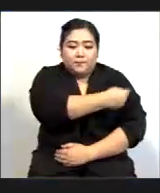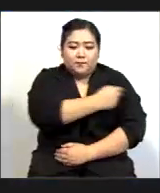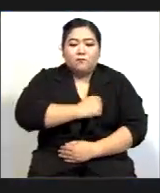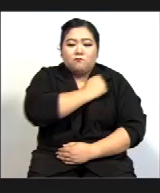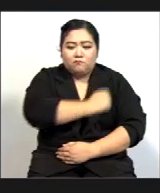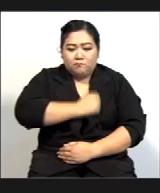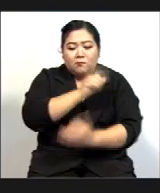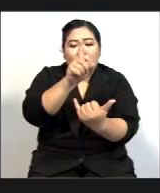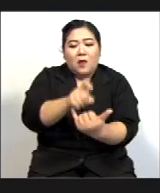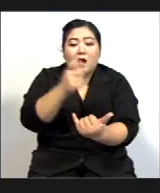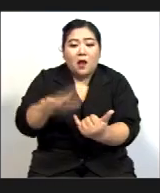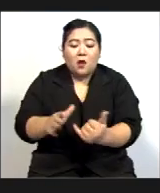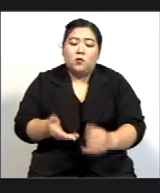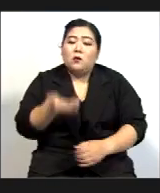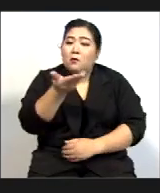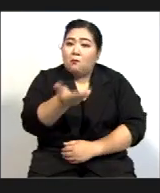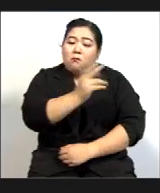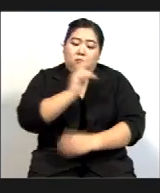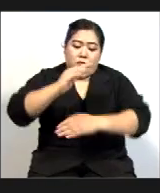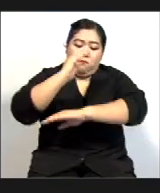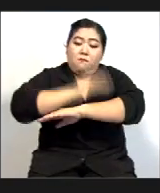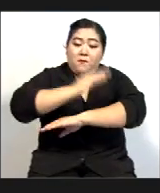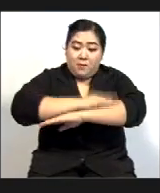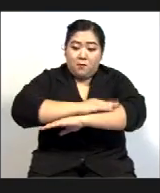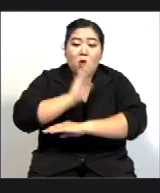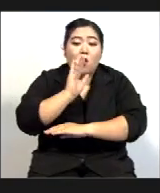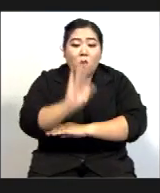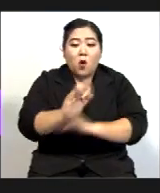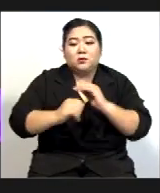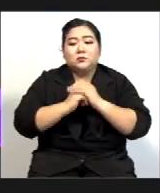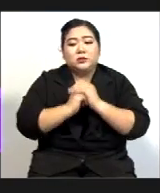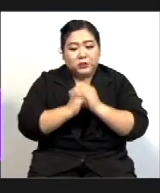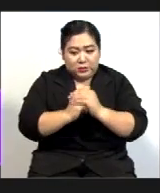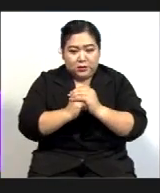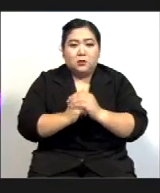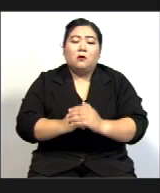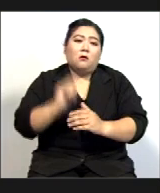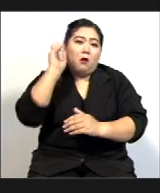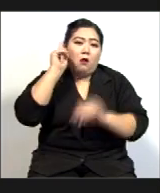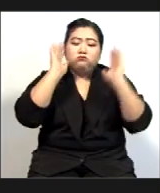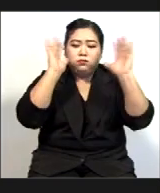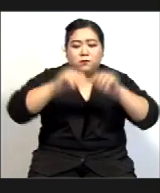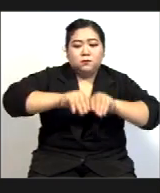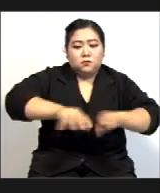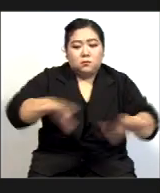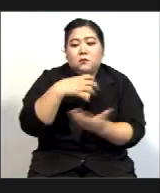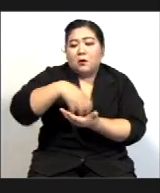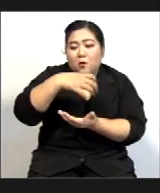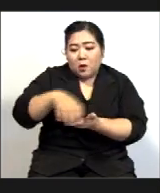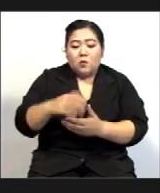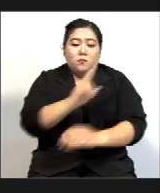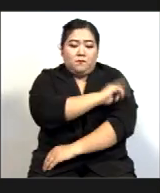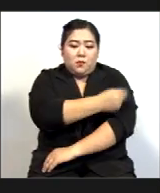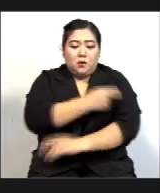คะซึ่งเป็นการเปิดเผยข้อมูลจากหนังสือพิมพ์ People Daily ของทางการจีนที่รายงานว่านายแ